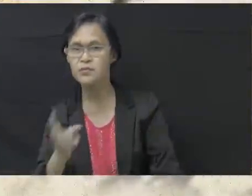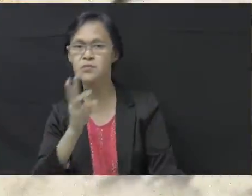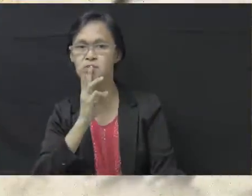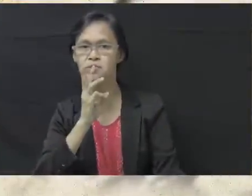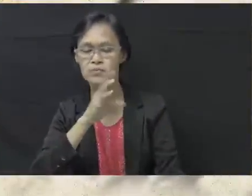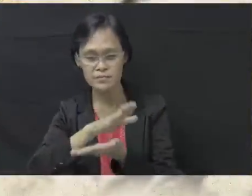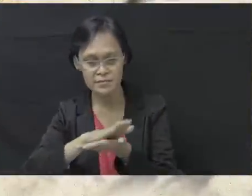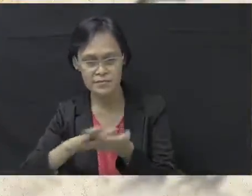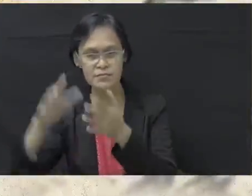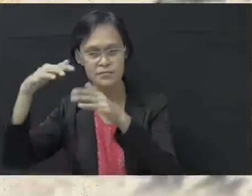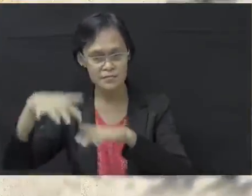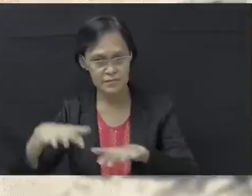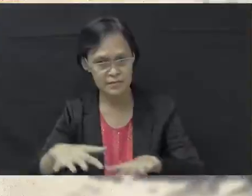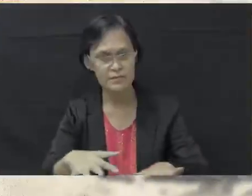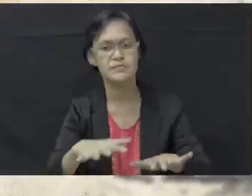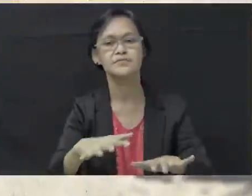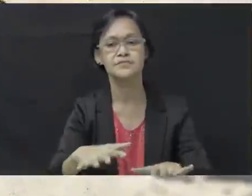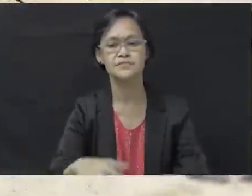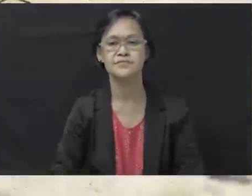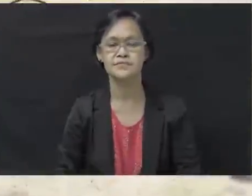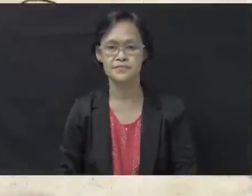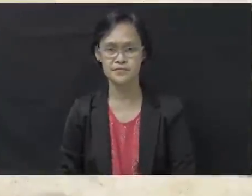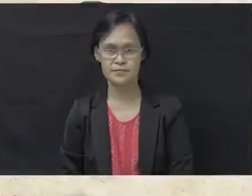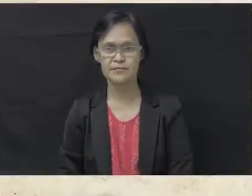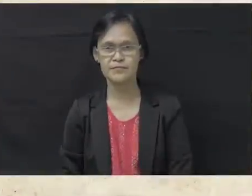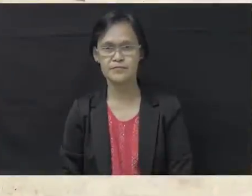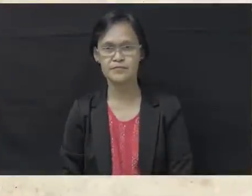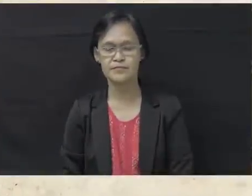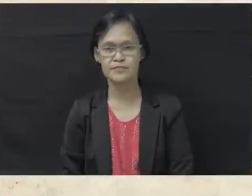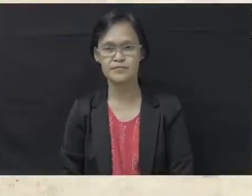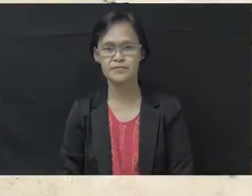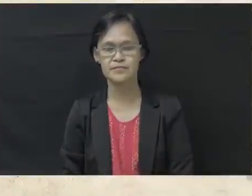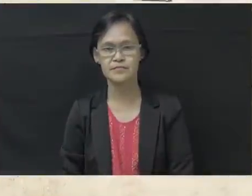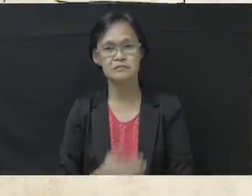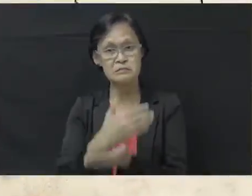maghatid ng tubig mula sa mga malilinis na batis.